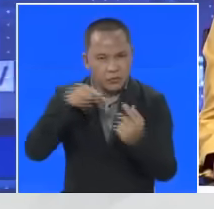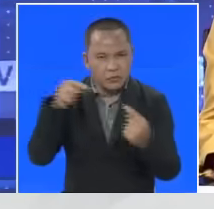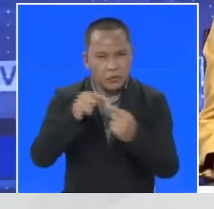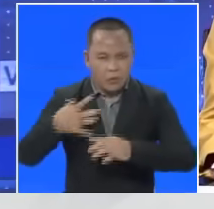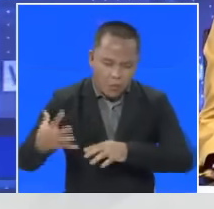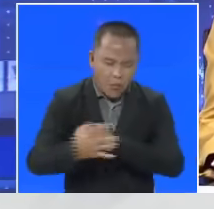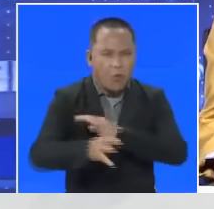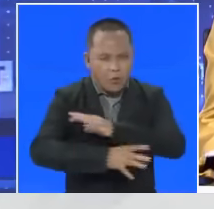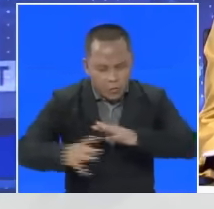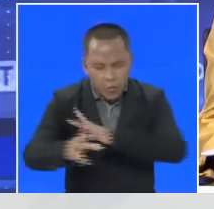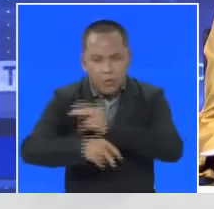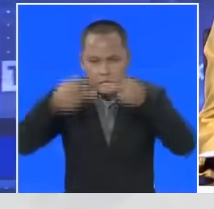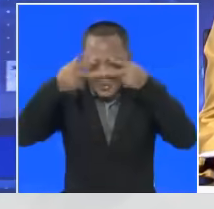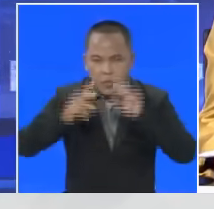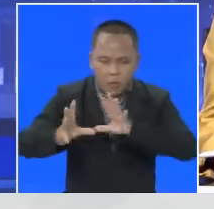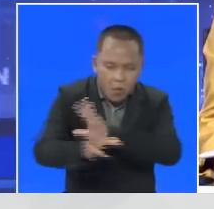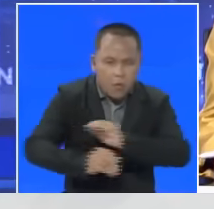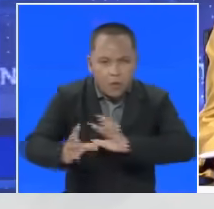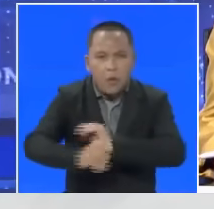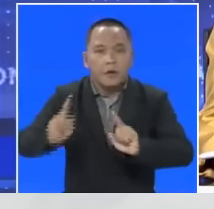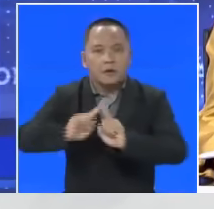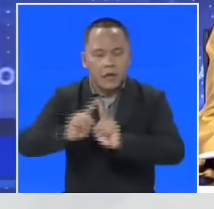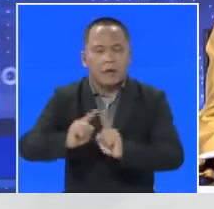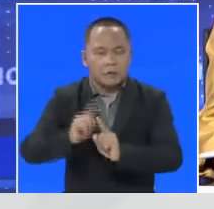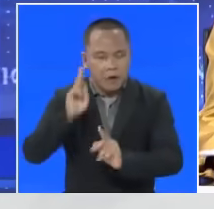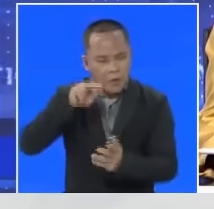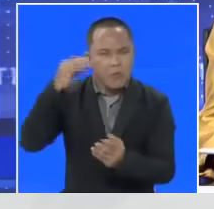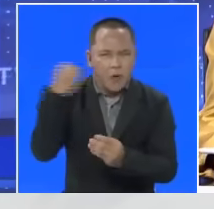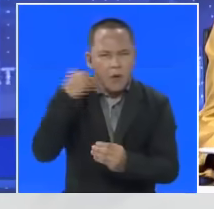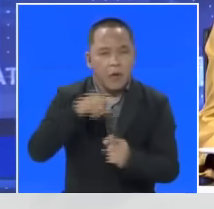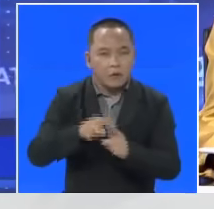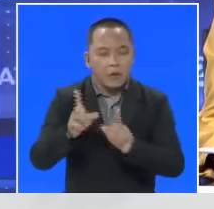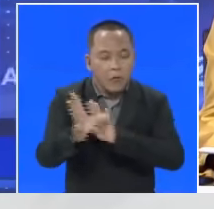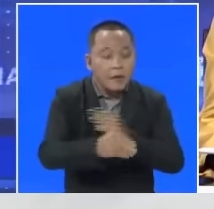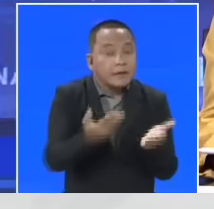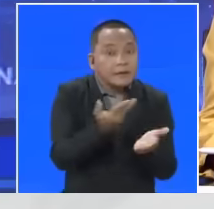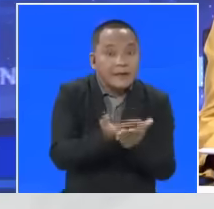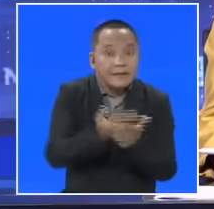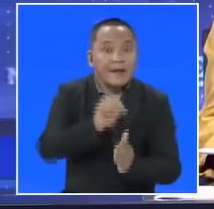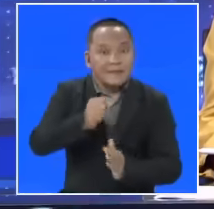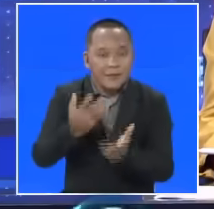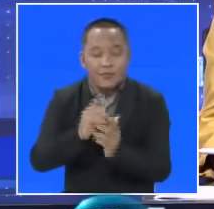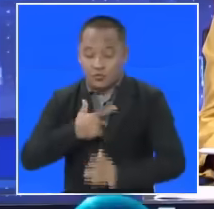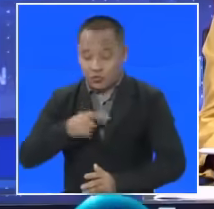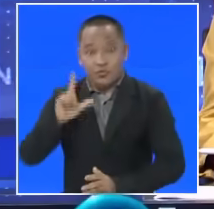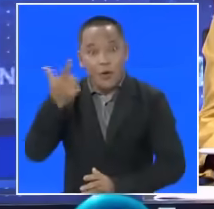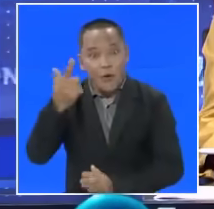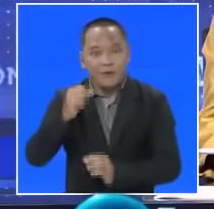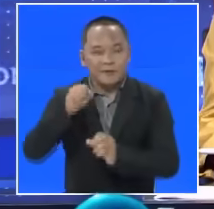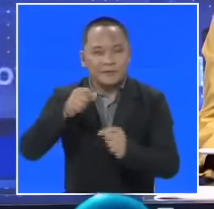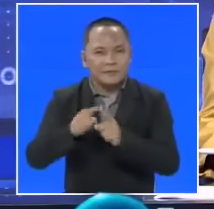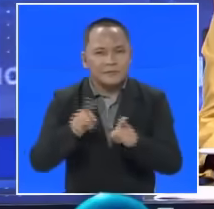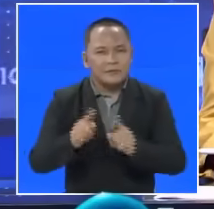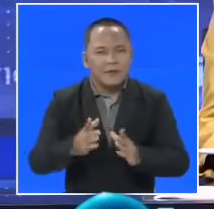ขโมยขาโจรเรื่องของการลักเล็กขโมยน้อยอะไรแบบเนี้ยปกติเขาก็จะขโมยเงินใช่ไหมขโมยทองบ้างหรือไม่ก็บร